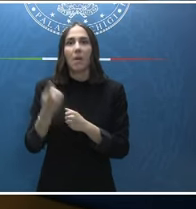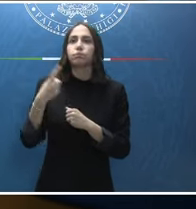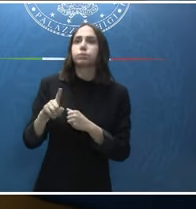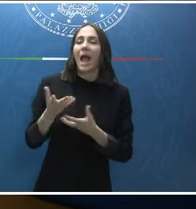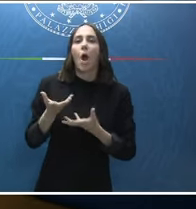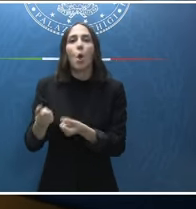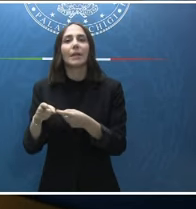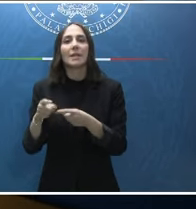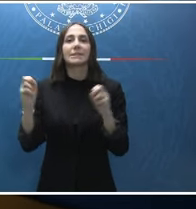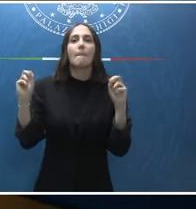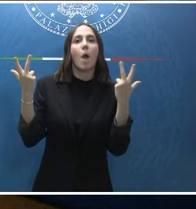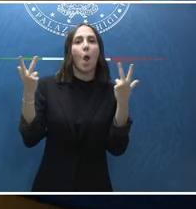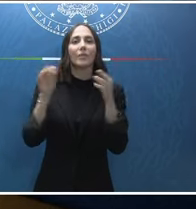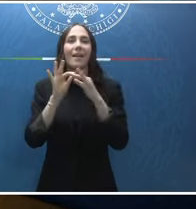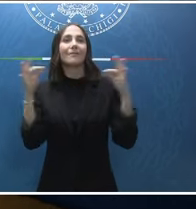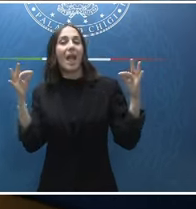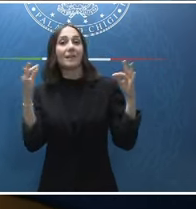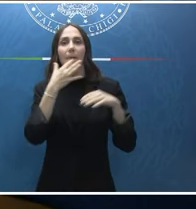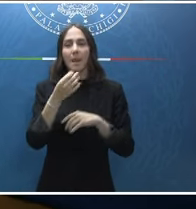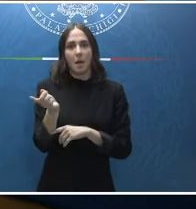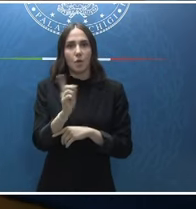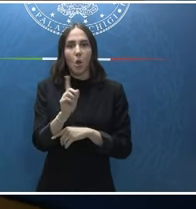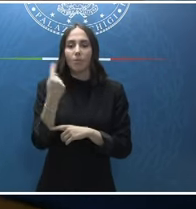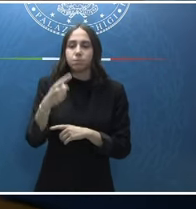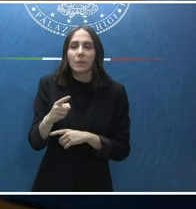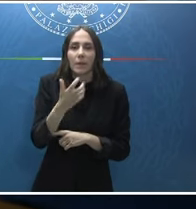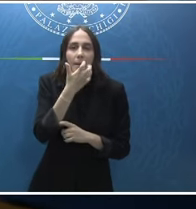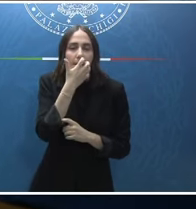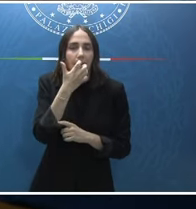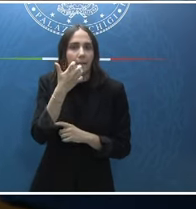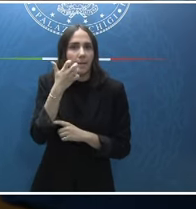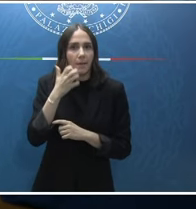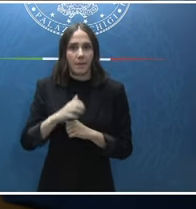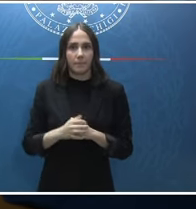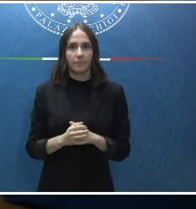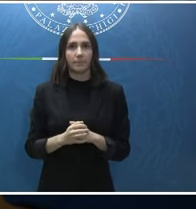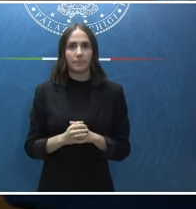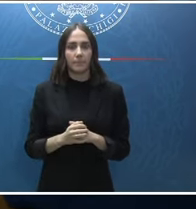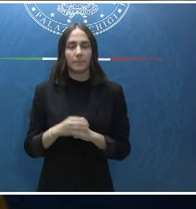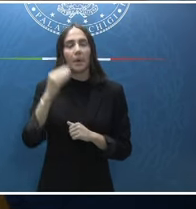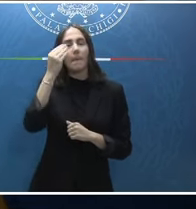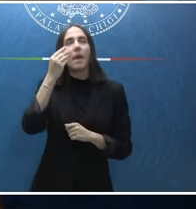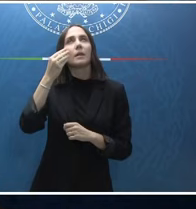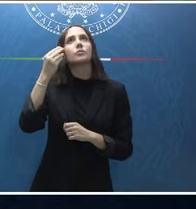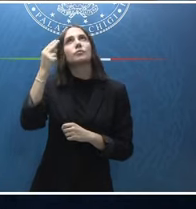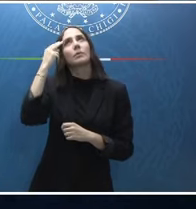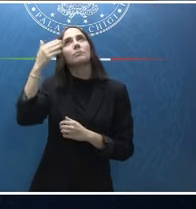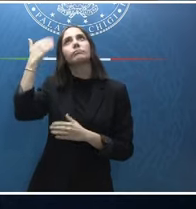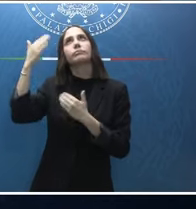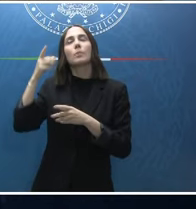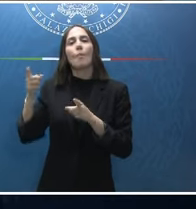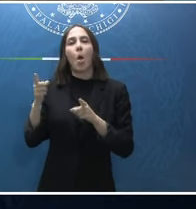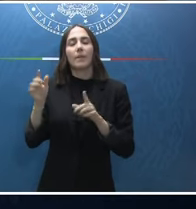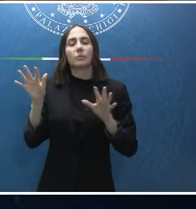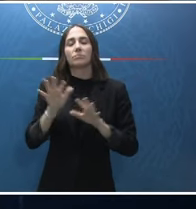moda, ma è quanto di più prezioso possa ricevere un cuore in pena. Ripensando a quel momento, così drammatico per tutti